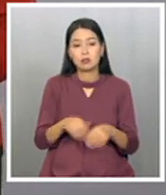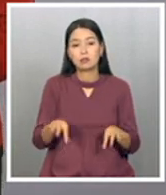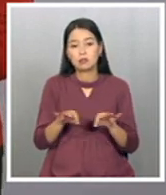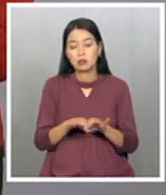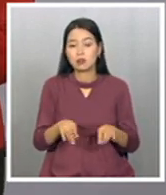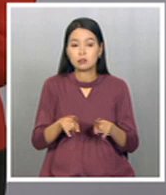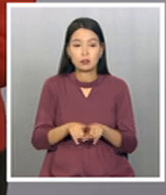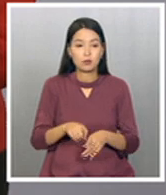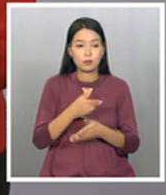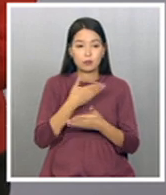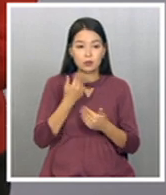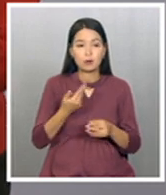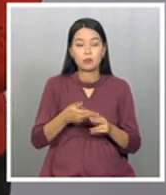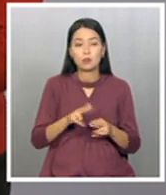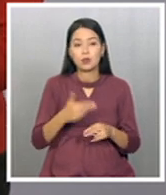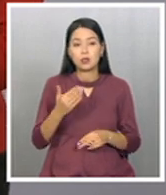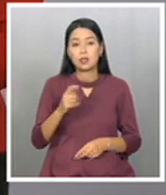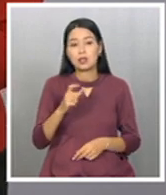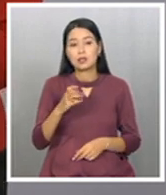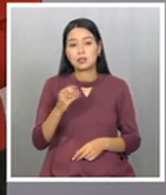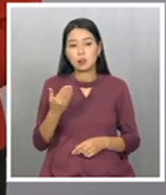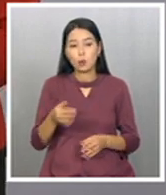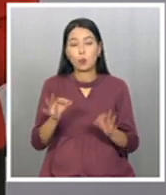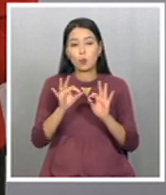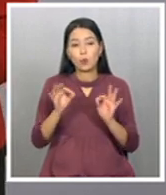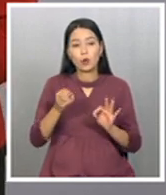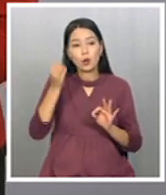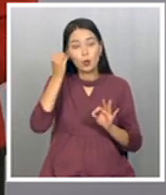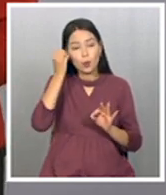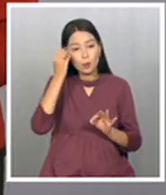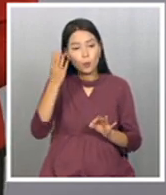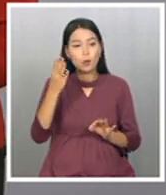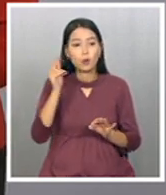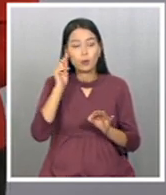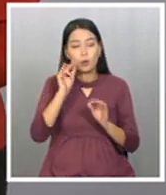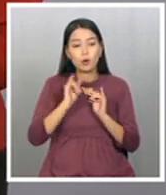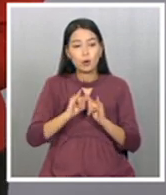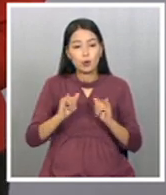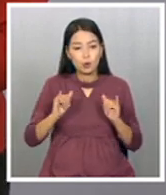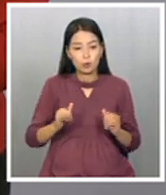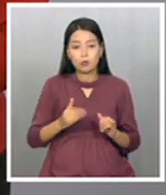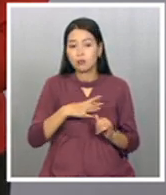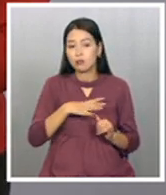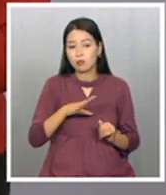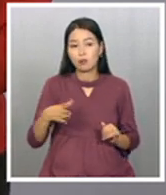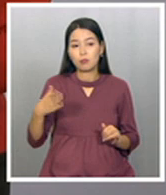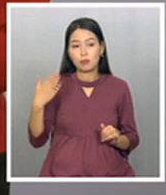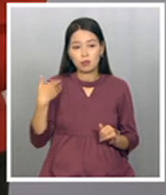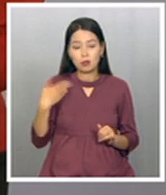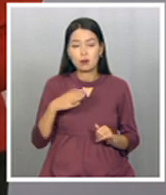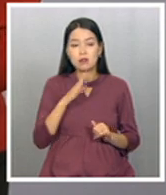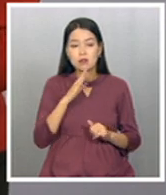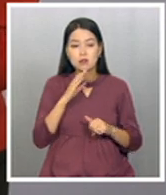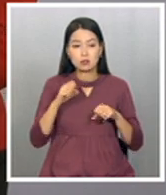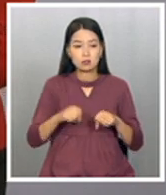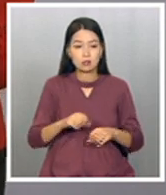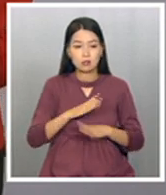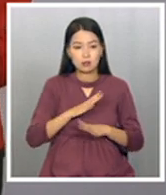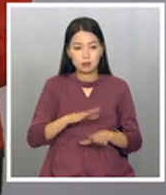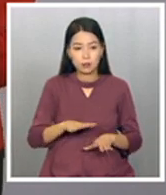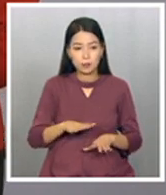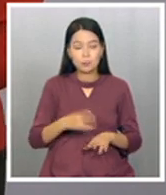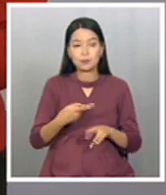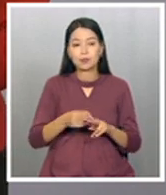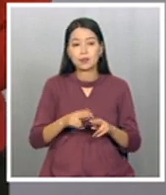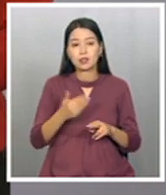Себебі біз эсседе өнер білім оқу үйрену туралы айтқан жоқпыз. Ол екінші абзаста айтылу керек еді.